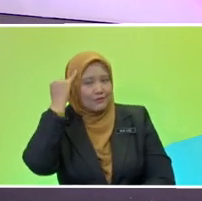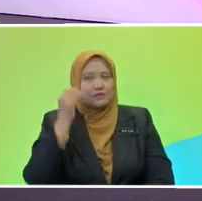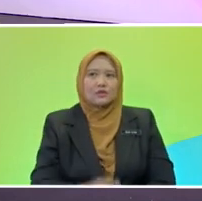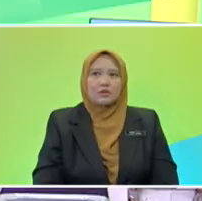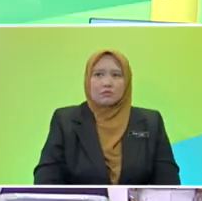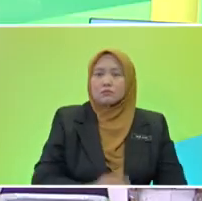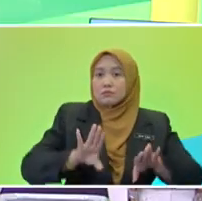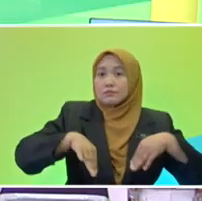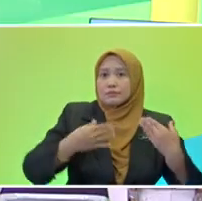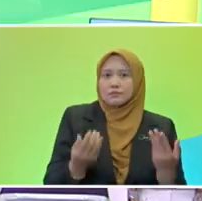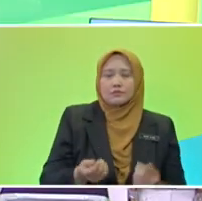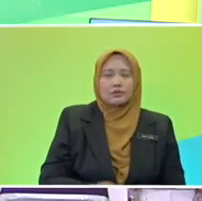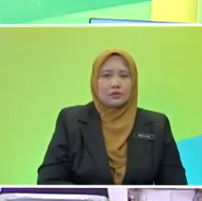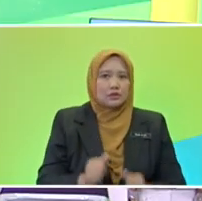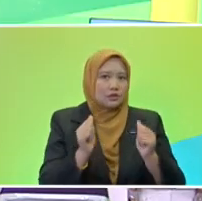tak